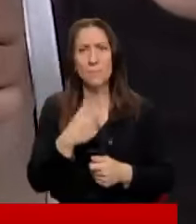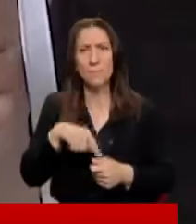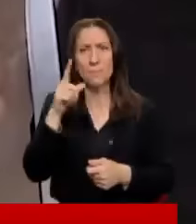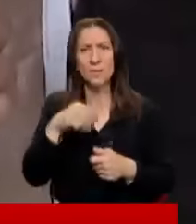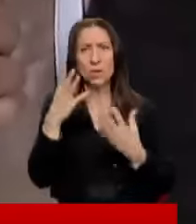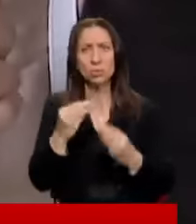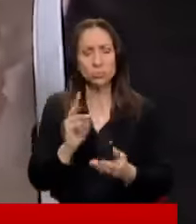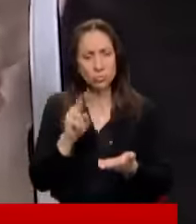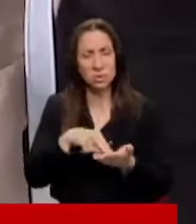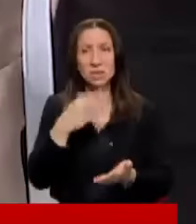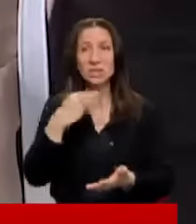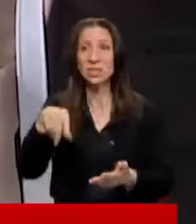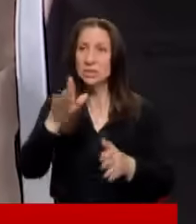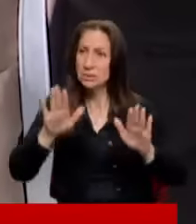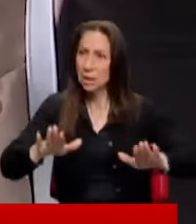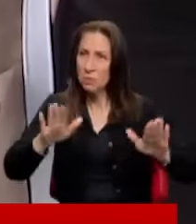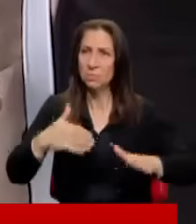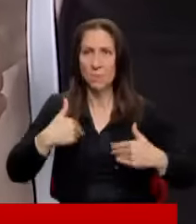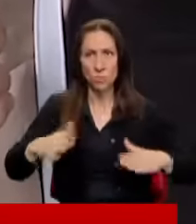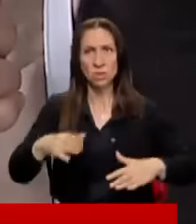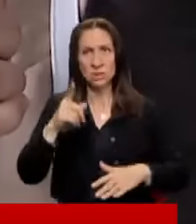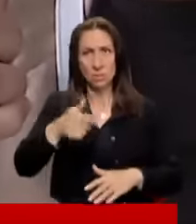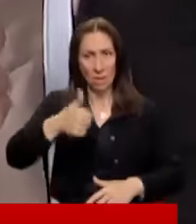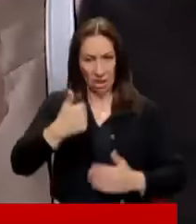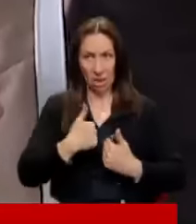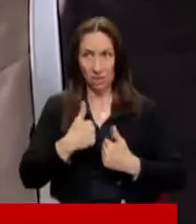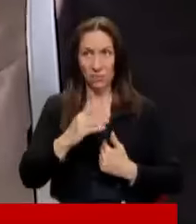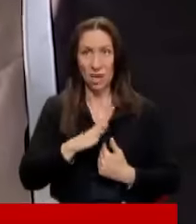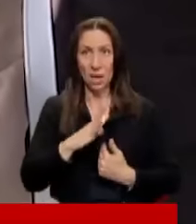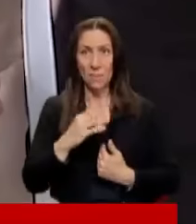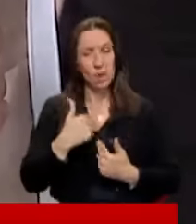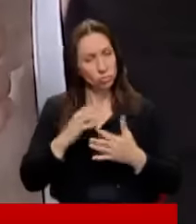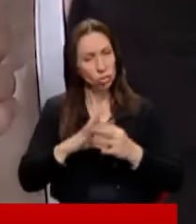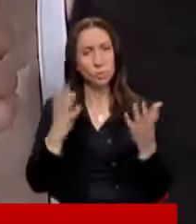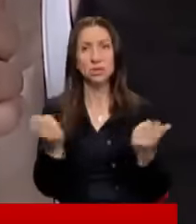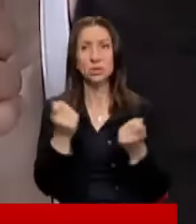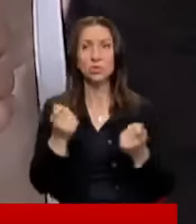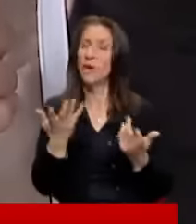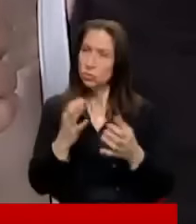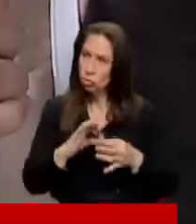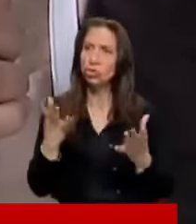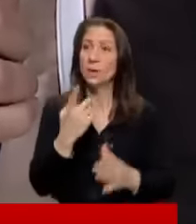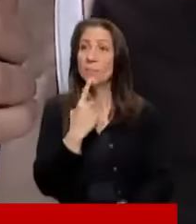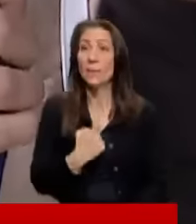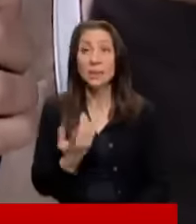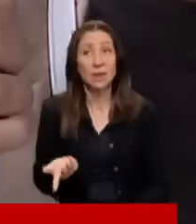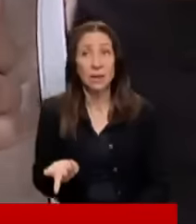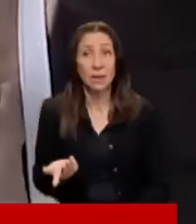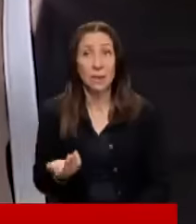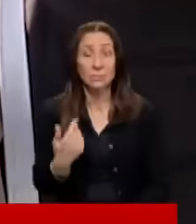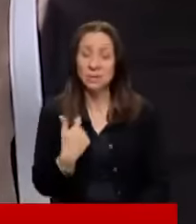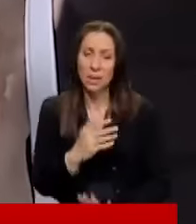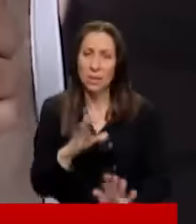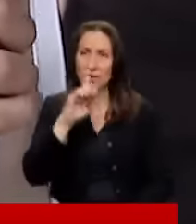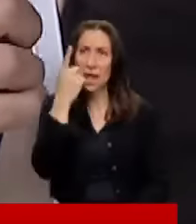günsun Sakin olun Ben buradayım Sizin bir bakanınız var Ben halletmeye çalışıyorum ya da halledeceğim demedi Biz